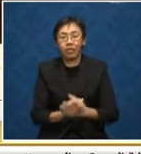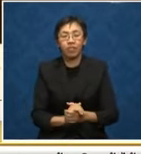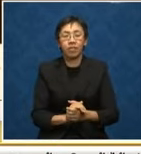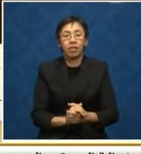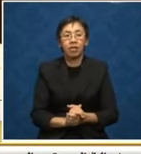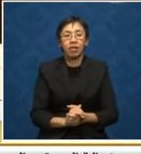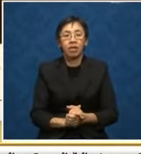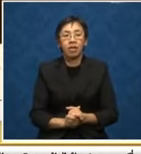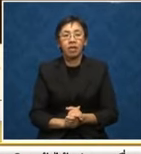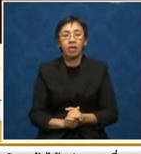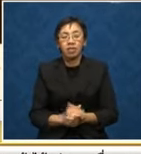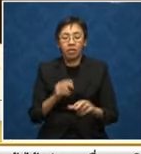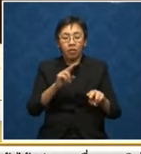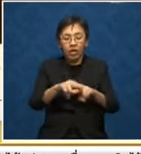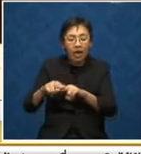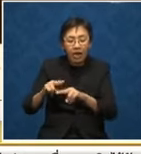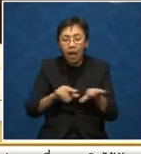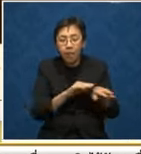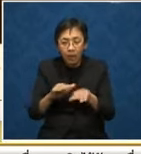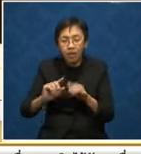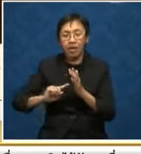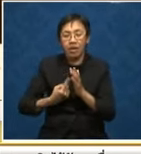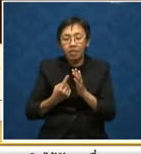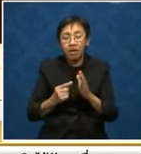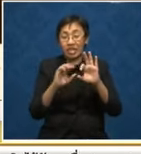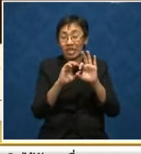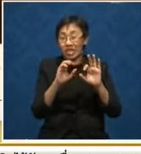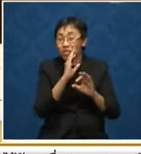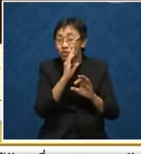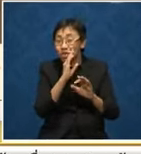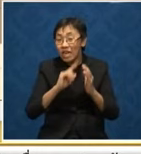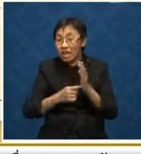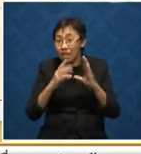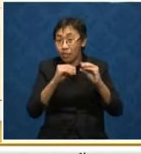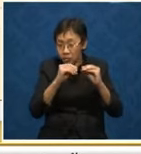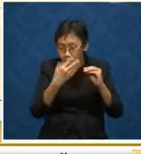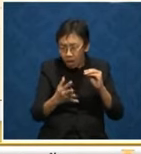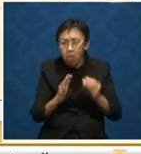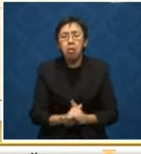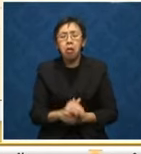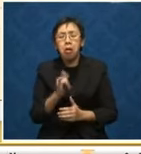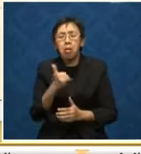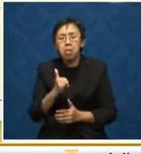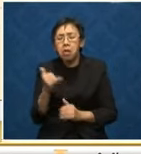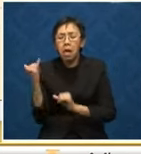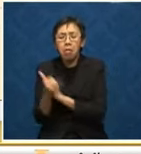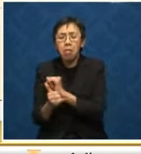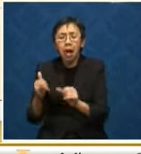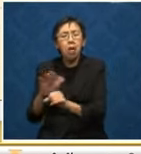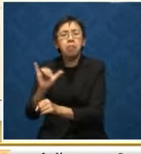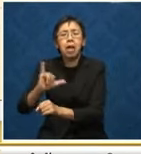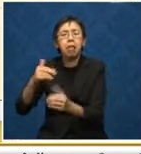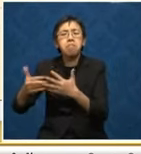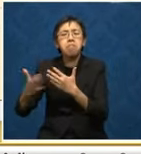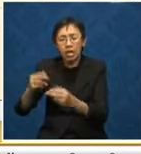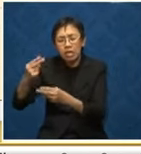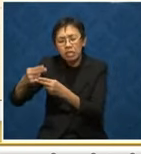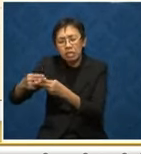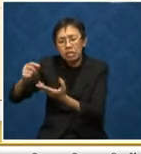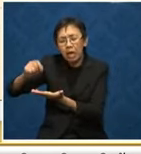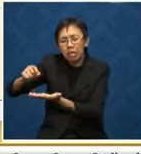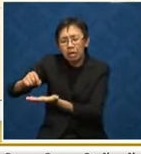ญหาก็พร้อมในห้องประชุมแล้วเราก็จะเริ่มทันทีทั้งที่องค์ประชุมอาจจะยังไม่ครบลงชื่อไม่ใช่ล